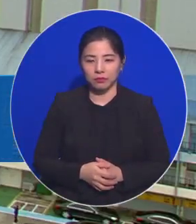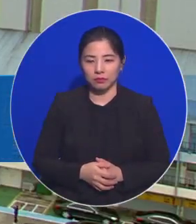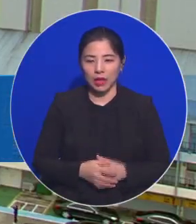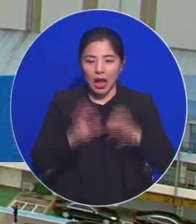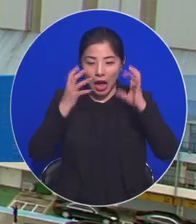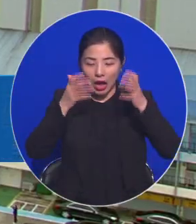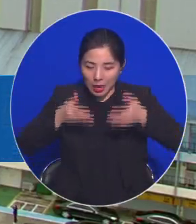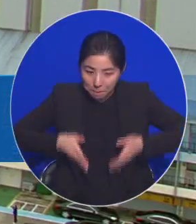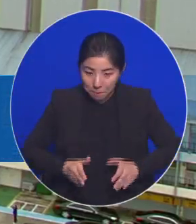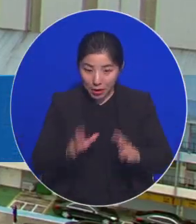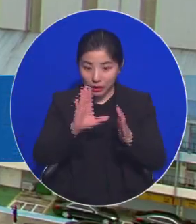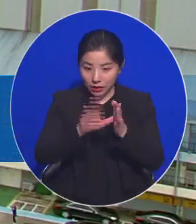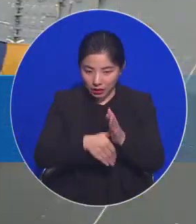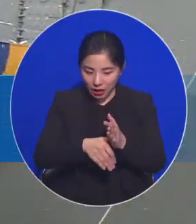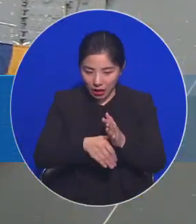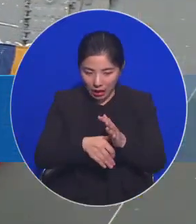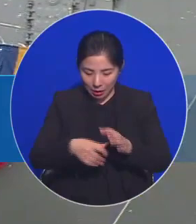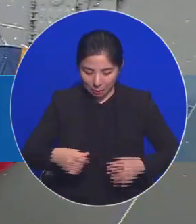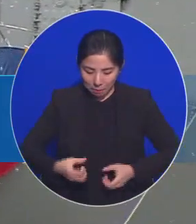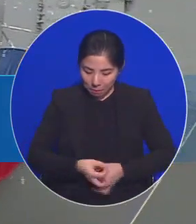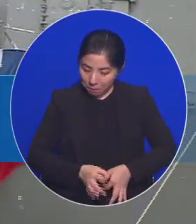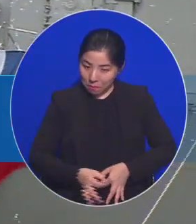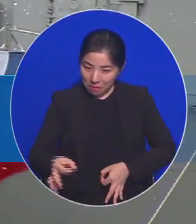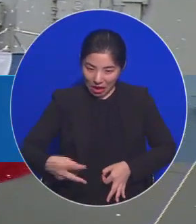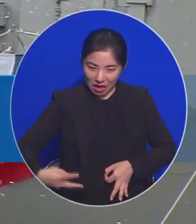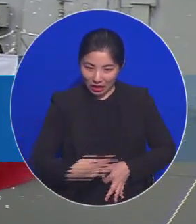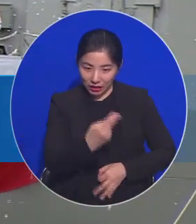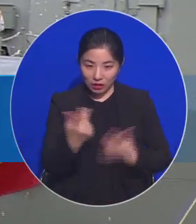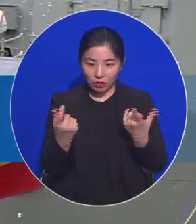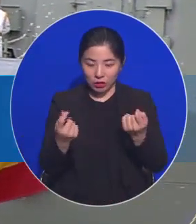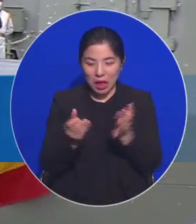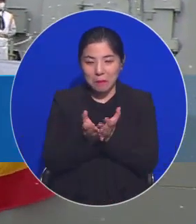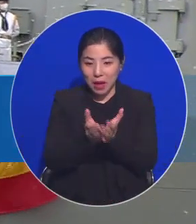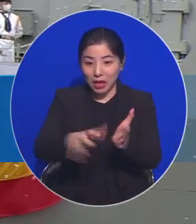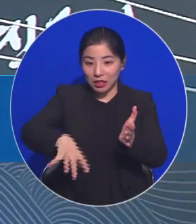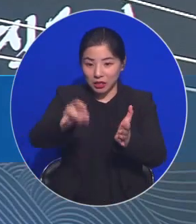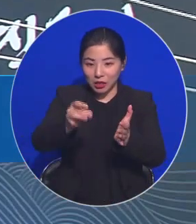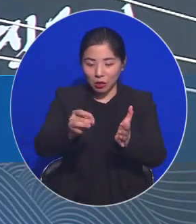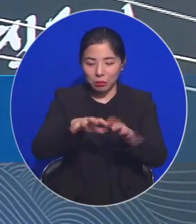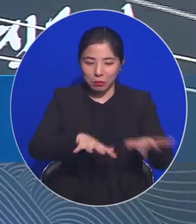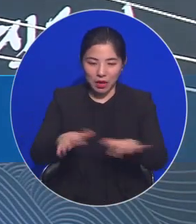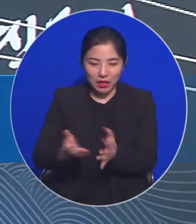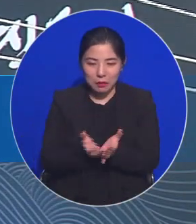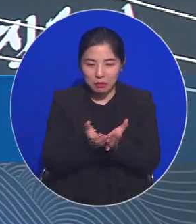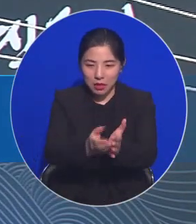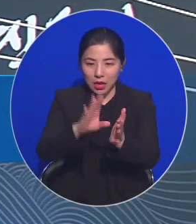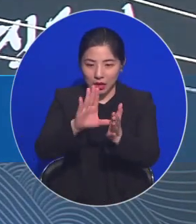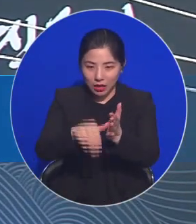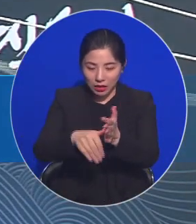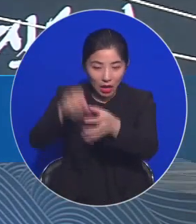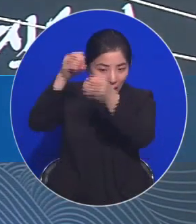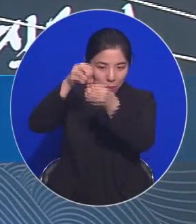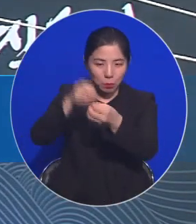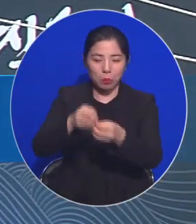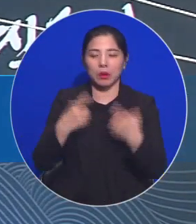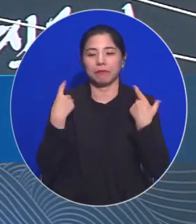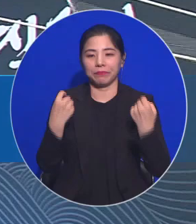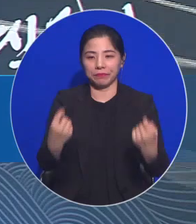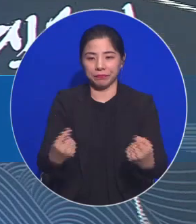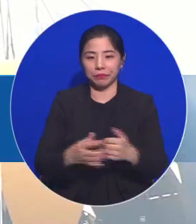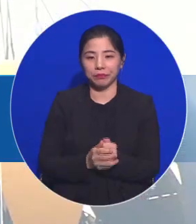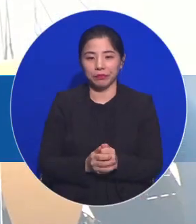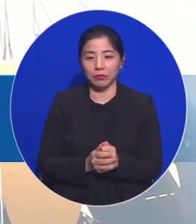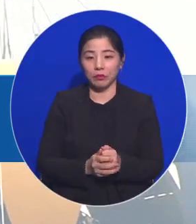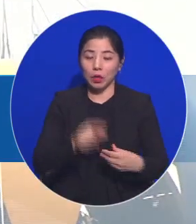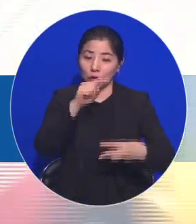아기가 태어날 때 탯줄을 자르듯 배가 처음으로 바다에 나갈 때 이 같은 의식을 치르는 전통이 이어져 왔습니다.